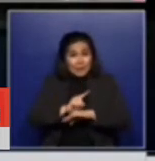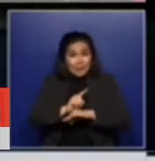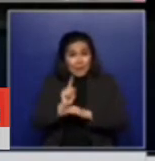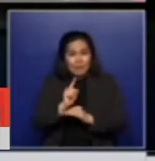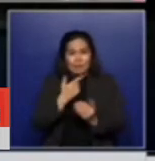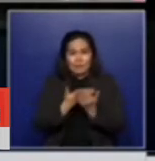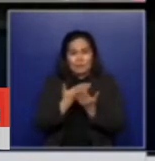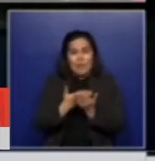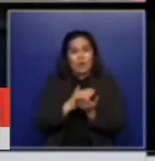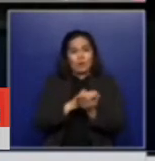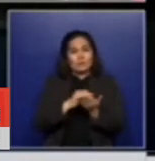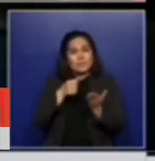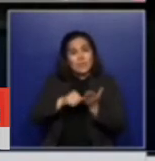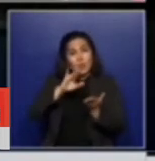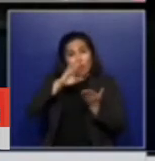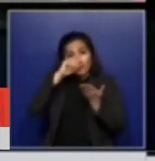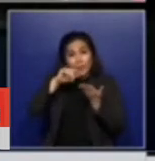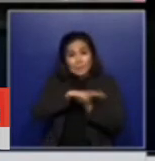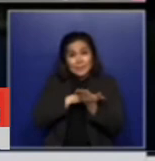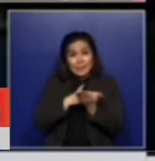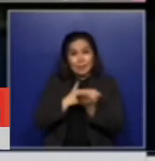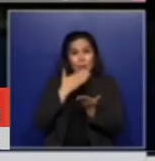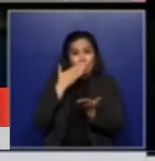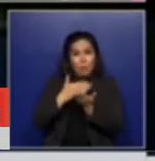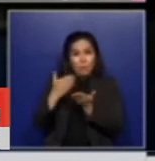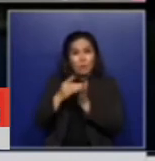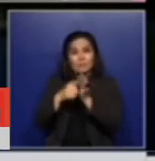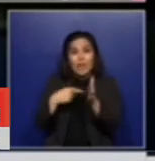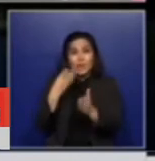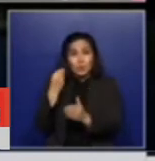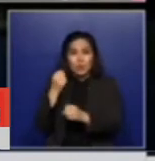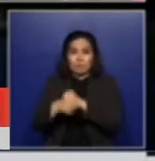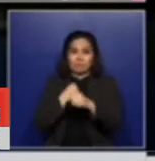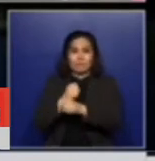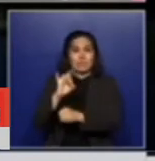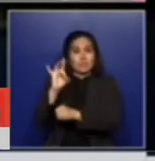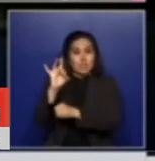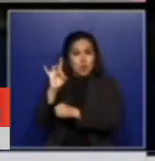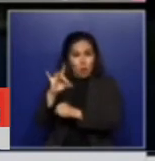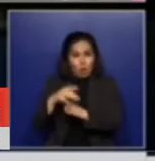นทั้งสิ้น1ศตวรรษครับ100ปีครับ